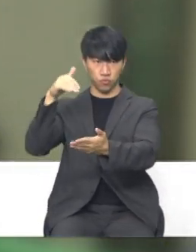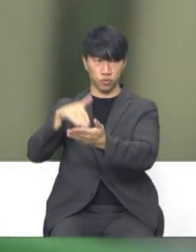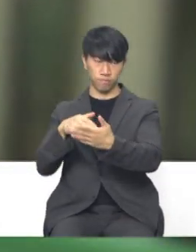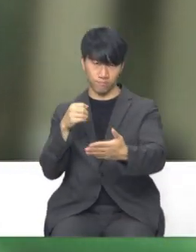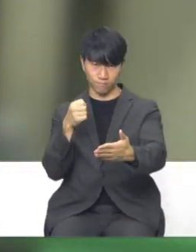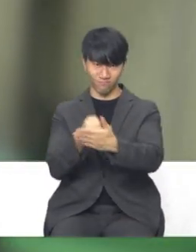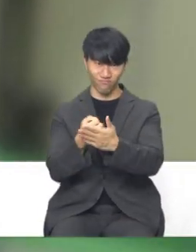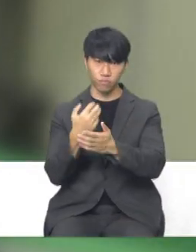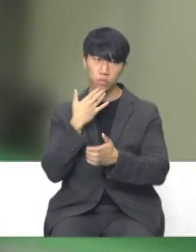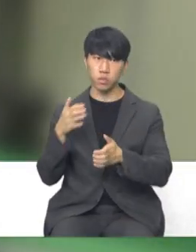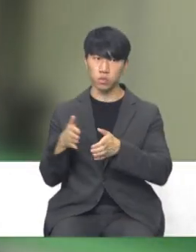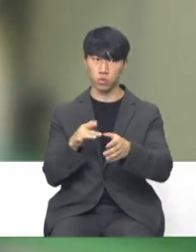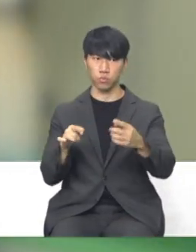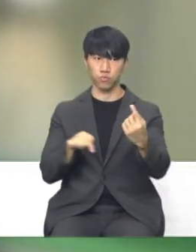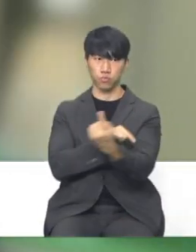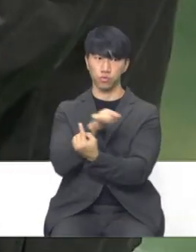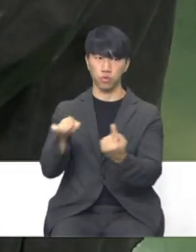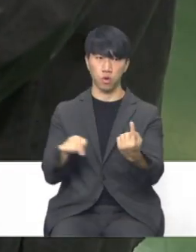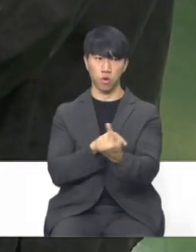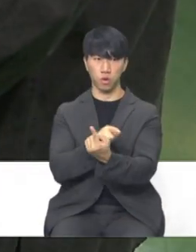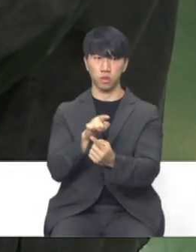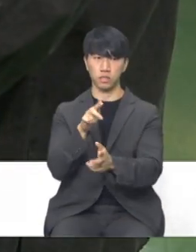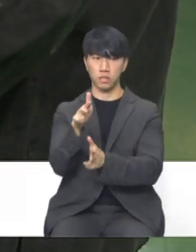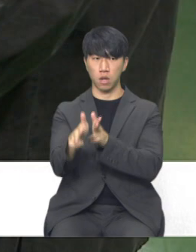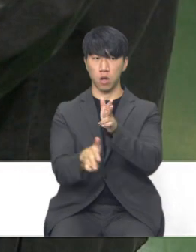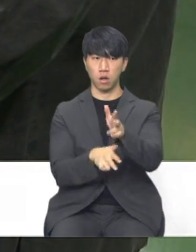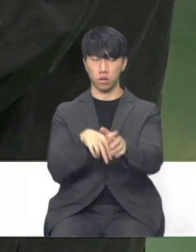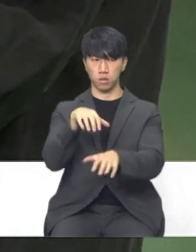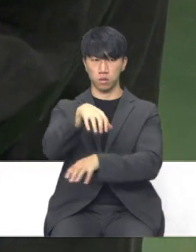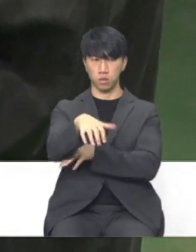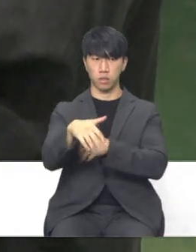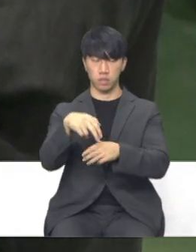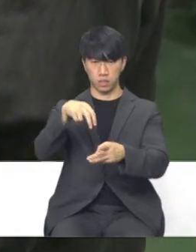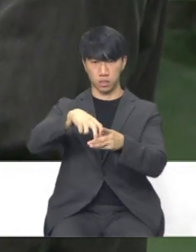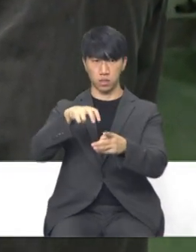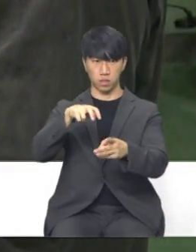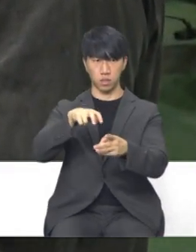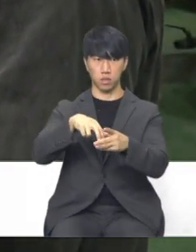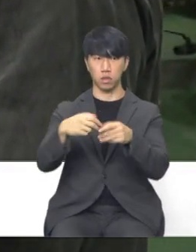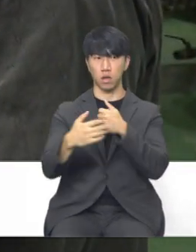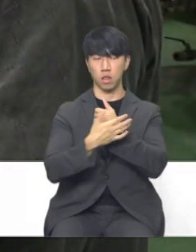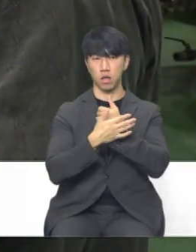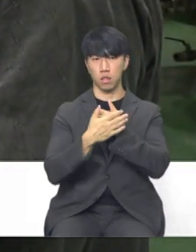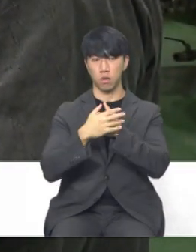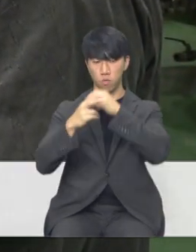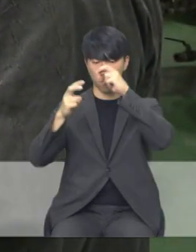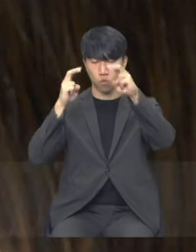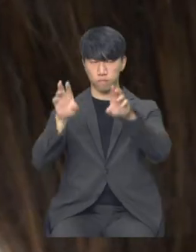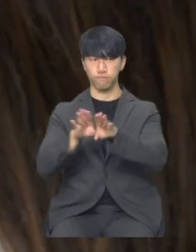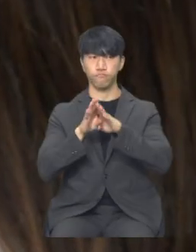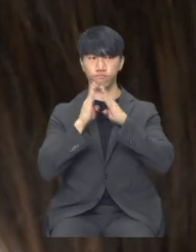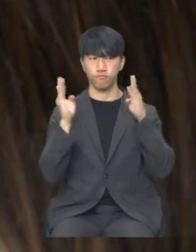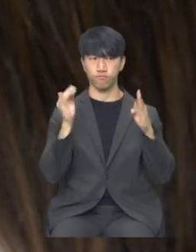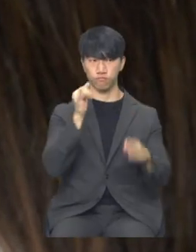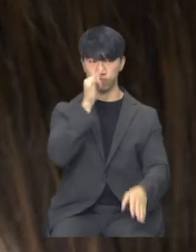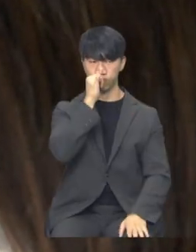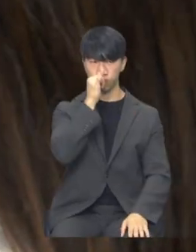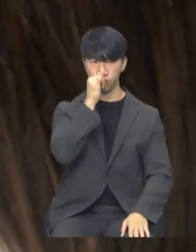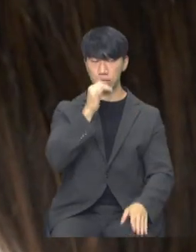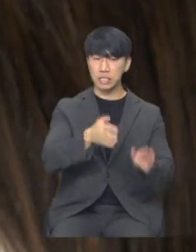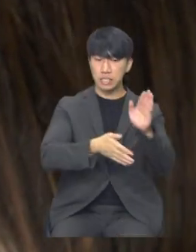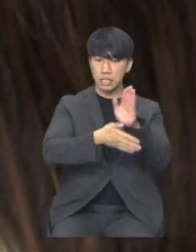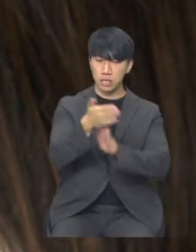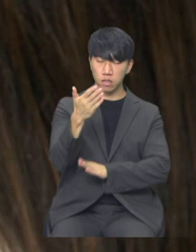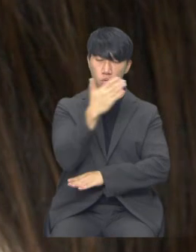경기도가 운영하는 경기농촌 융복합산업지원센터에서 지원금을 받아 창업에 도전했습니다. 도시에서